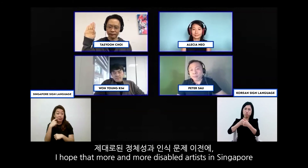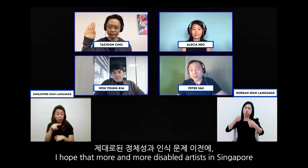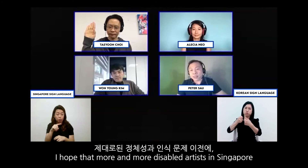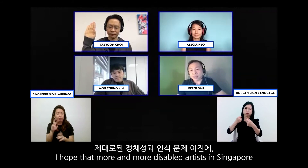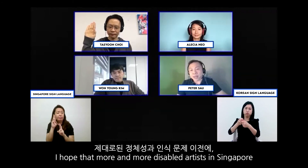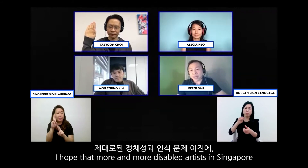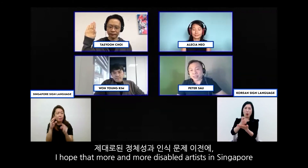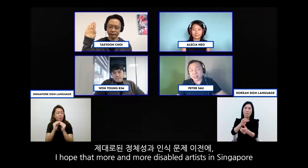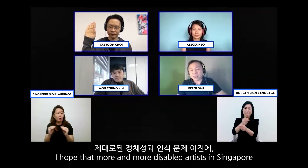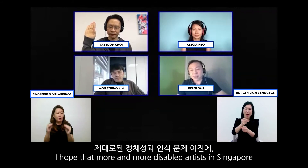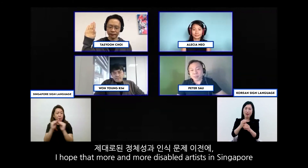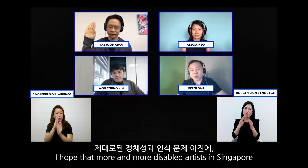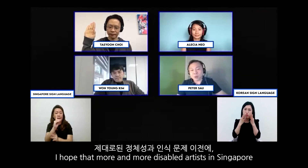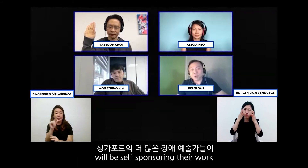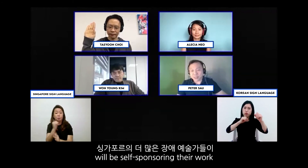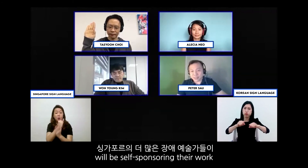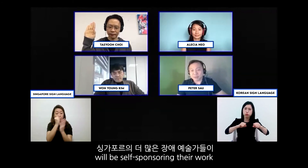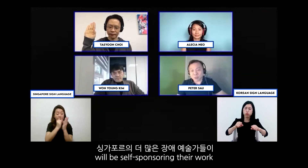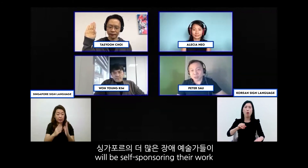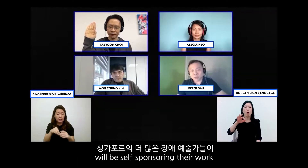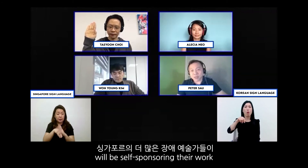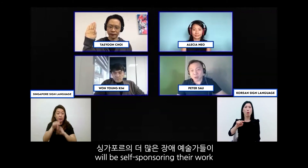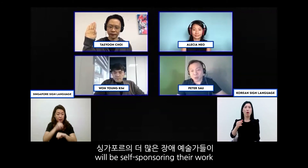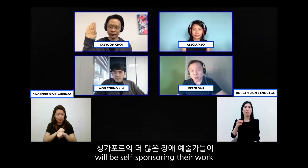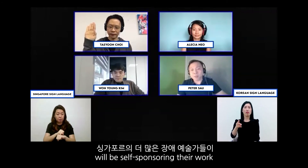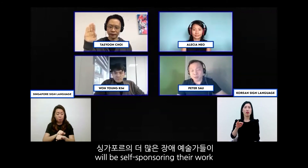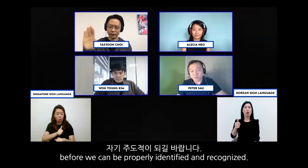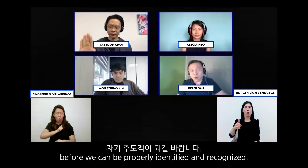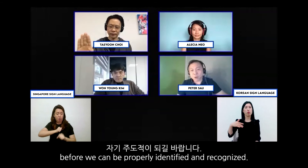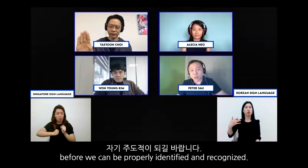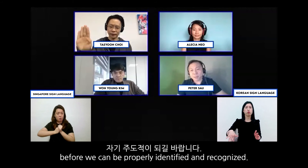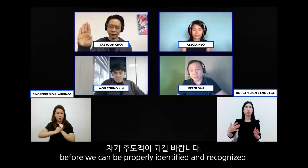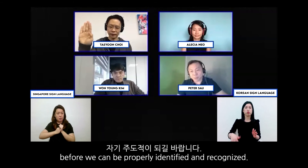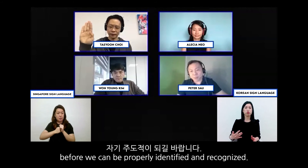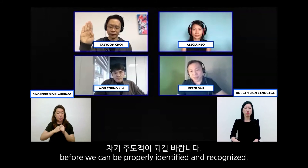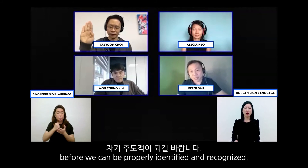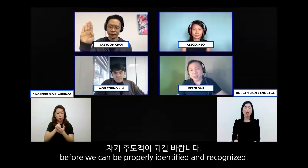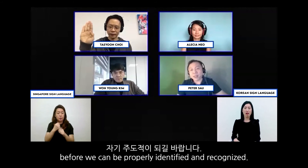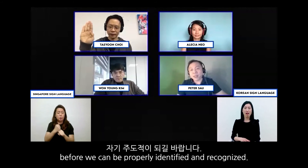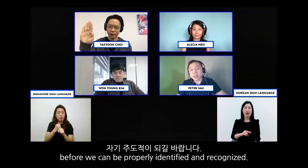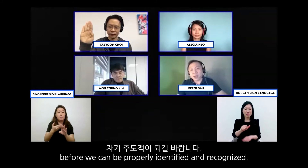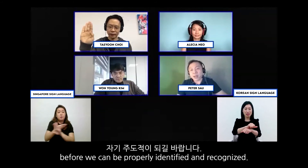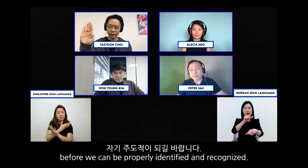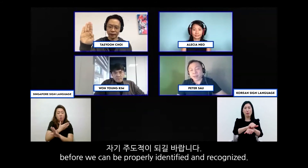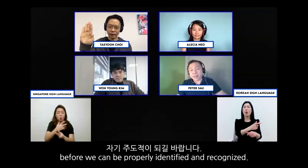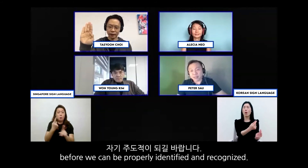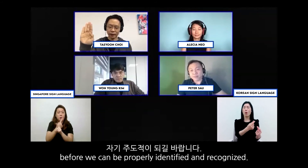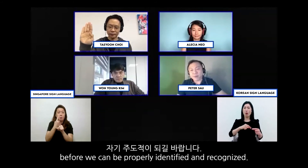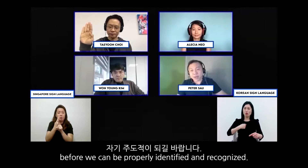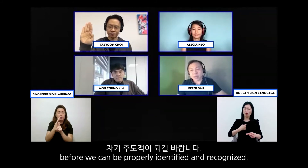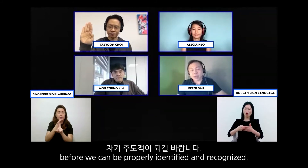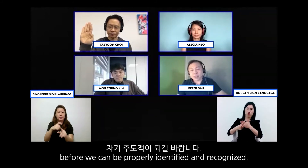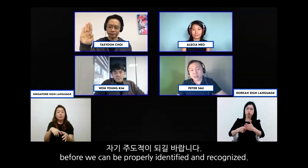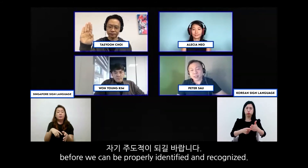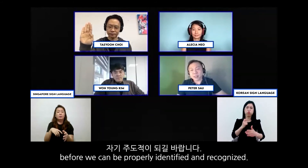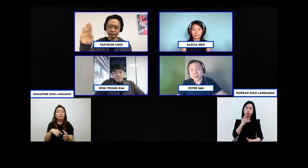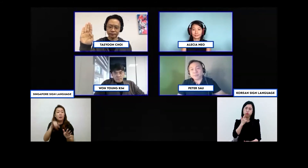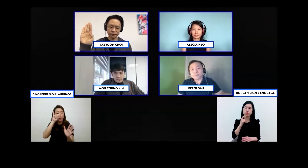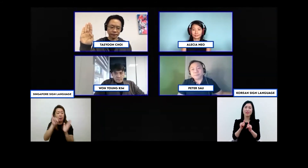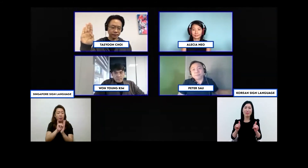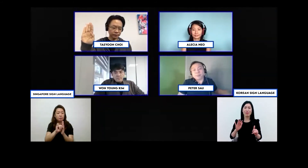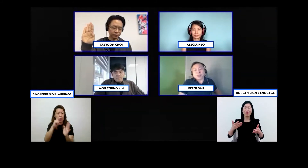that more and more disabled artists in Singapore will be self-sponsoring their work before we can be properly identified and